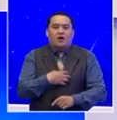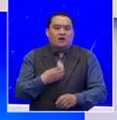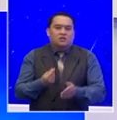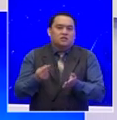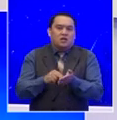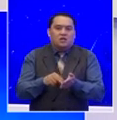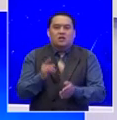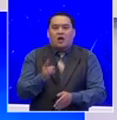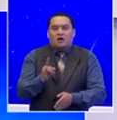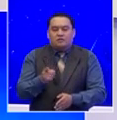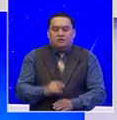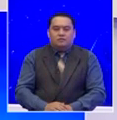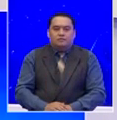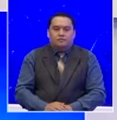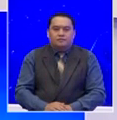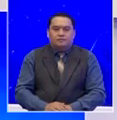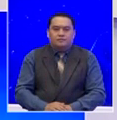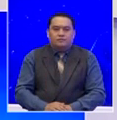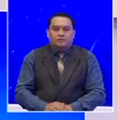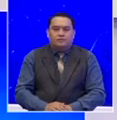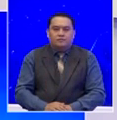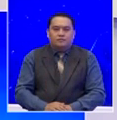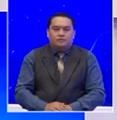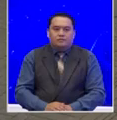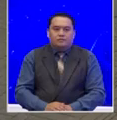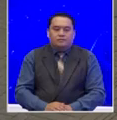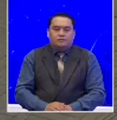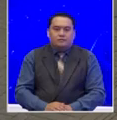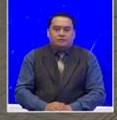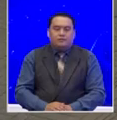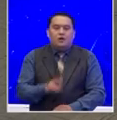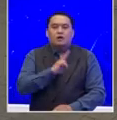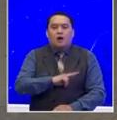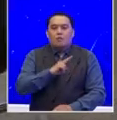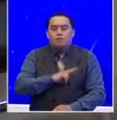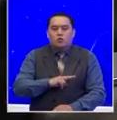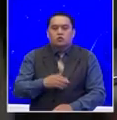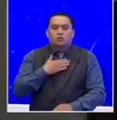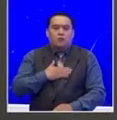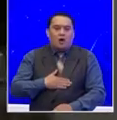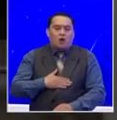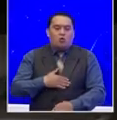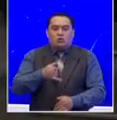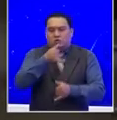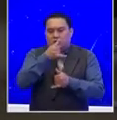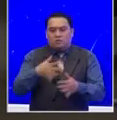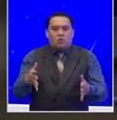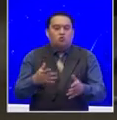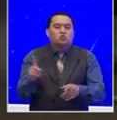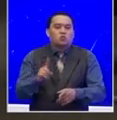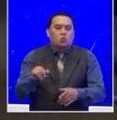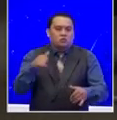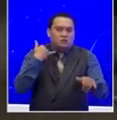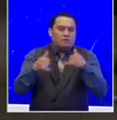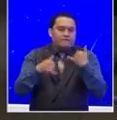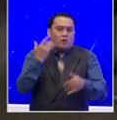ценовая политика таксомоторов, узнавал Ануар Мангельдинов. Работу диспетчера спокойной не назовешь. Систематические звонки не